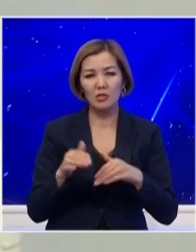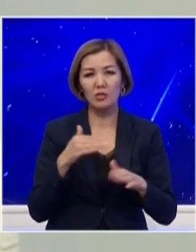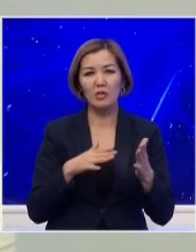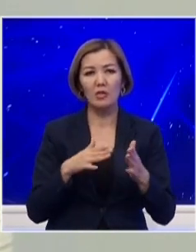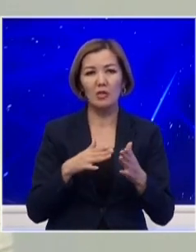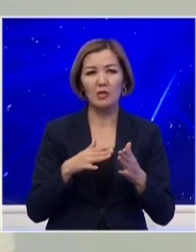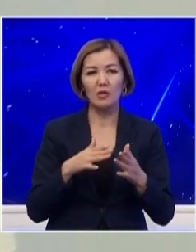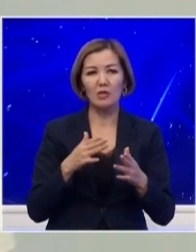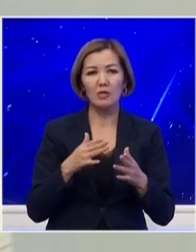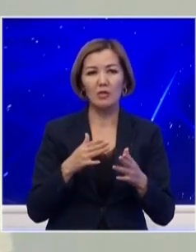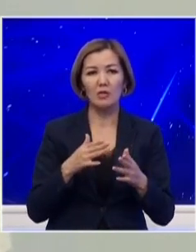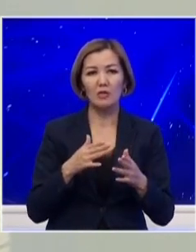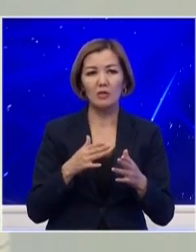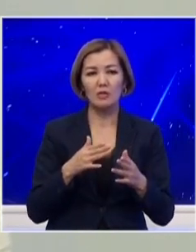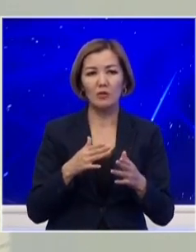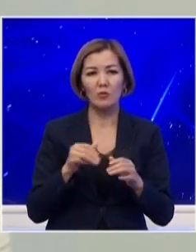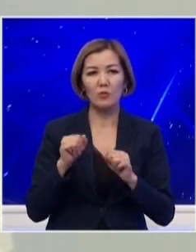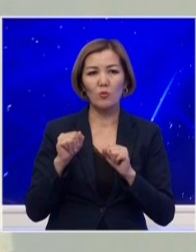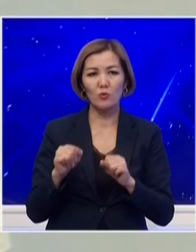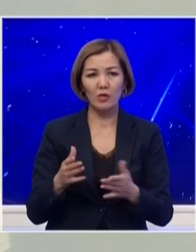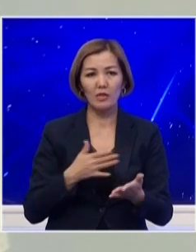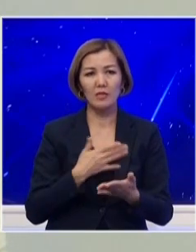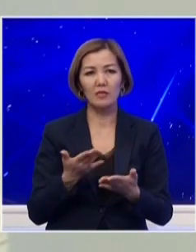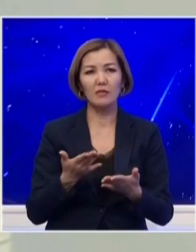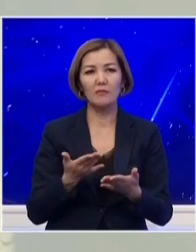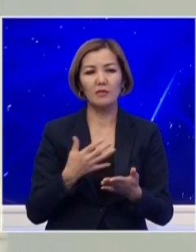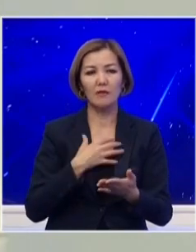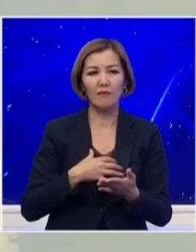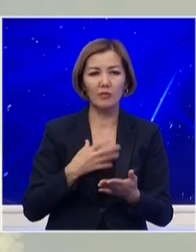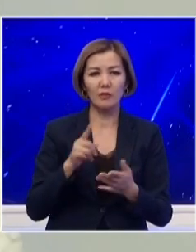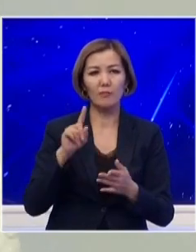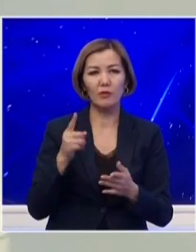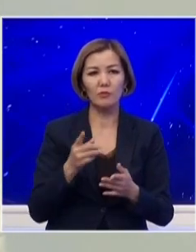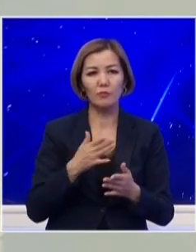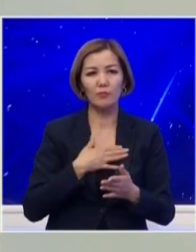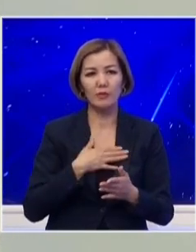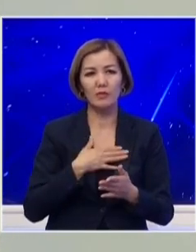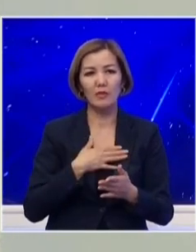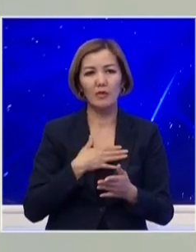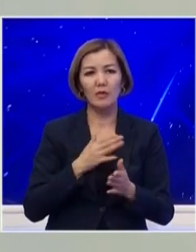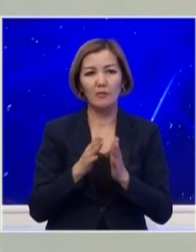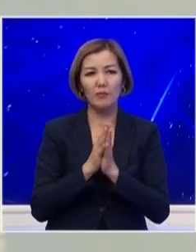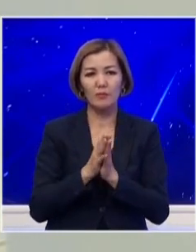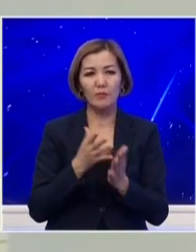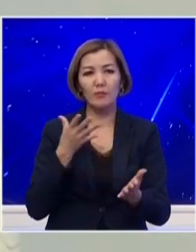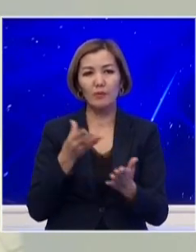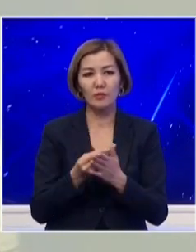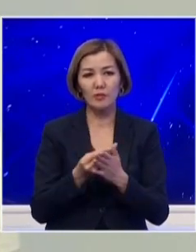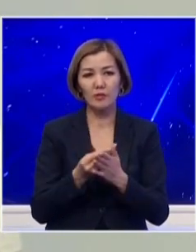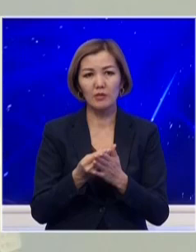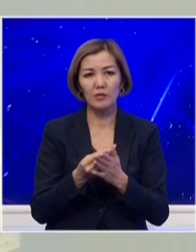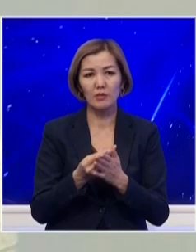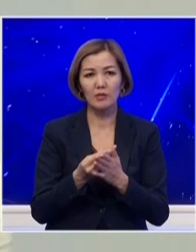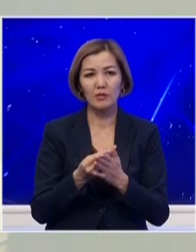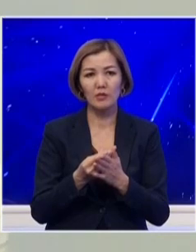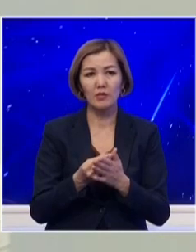Сол жерде спасательдер жоқ. Я в прошлом году у них спрашивала, почему, говорю, мы заходим, мы вам платим деньги за эти